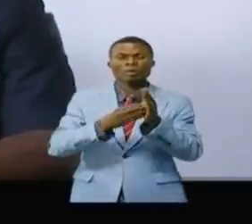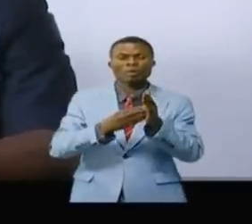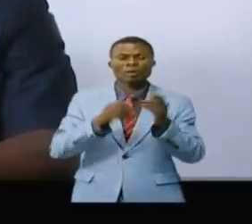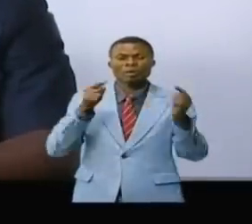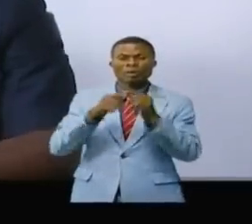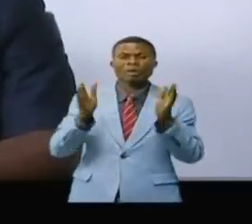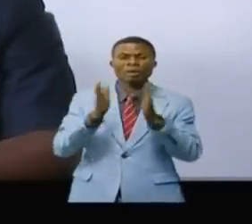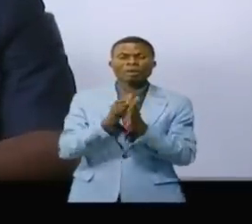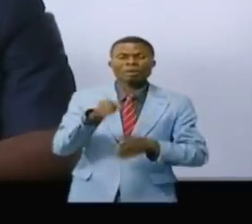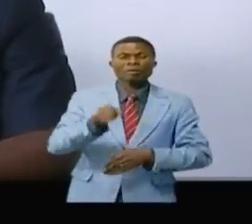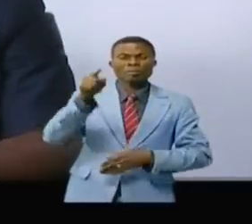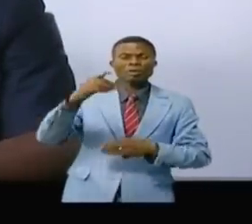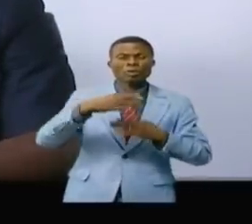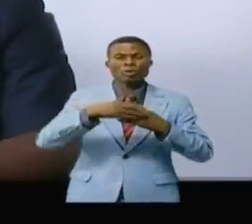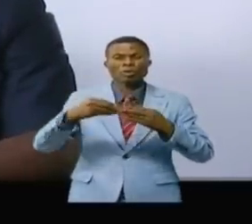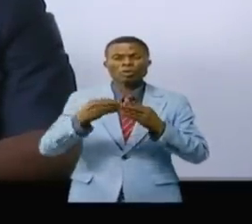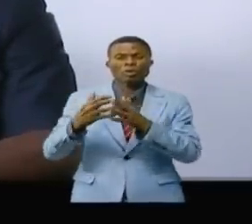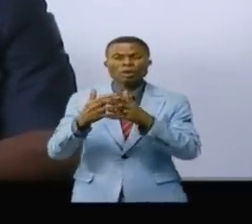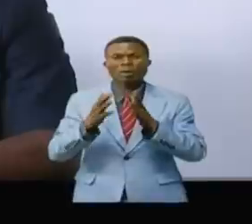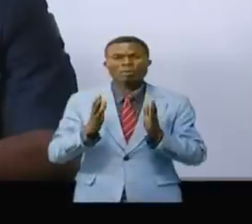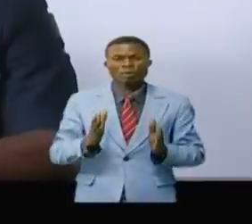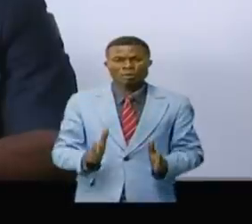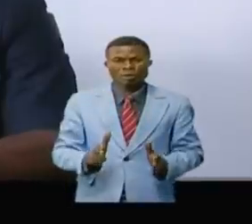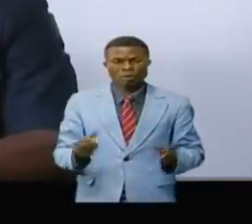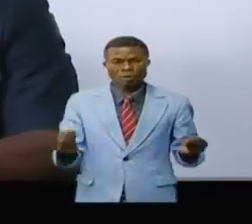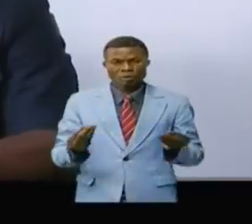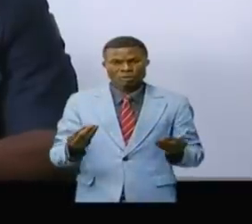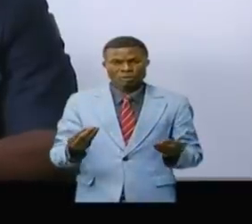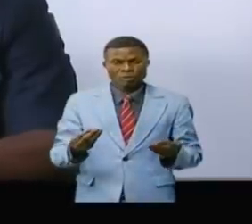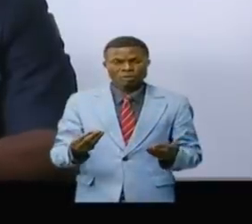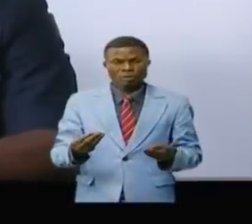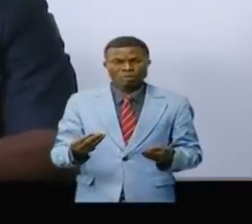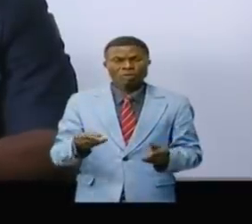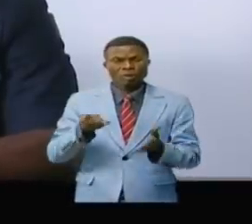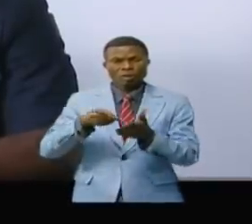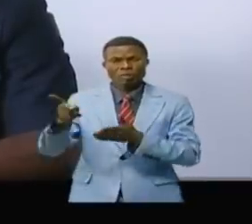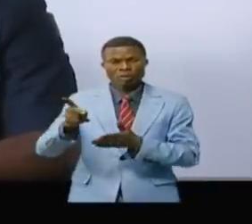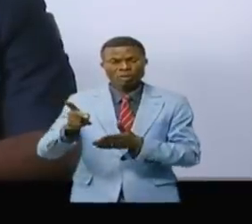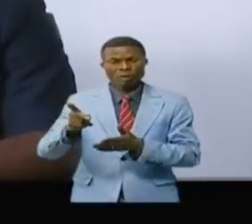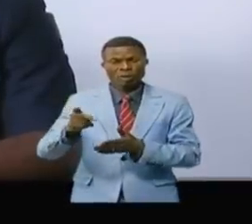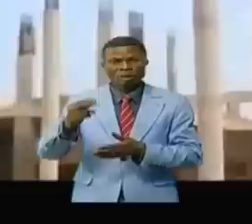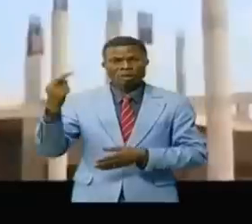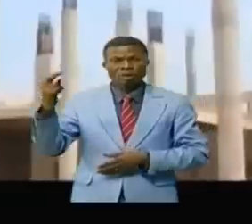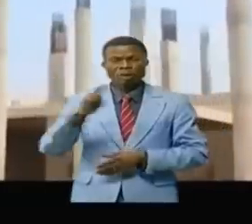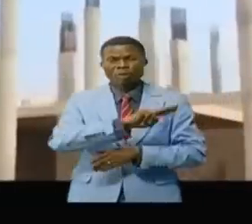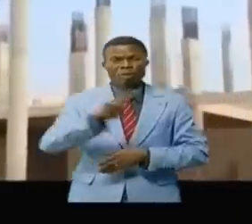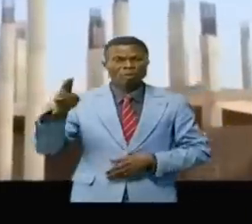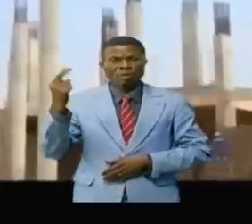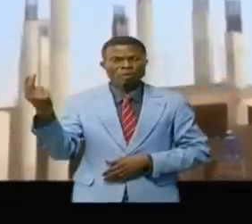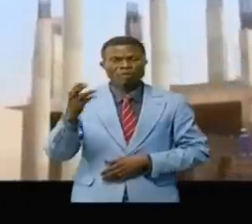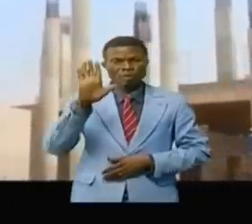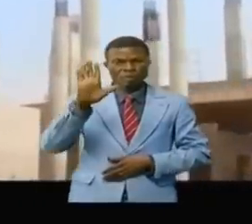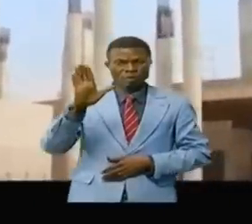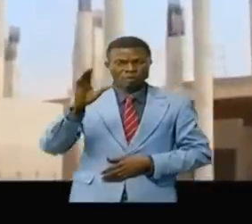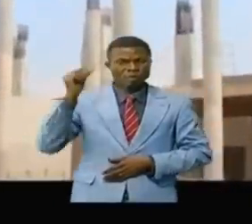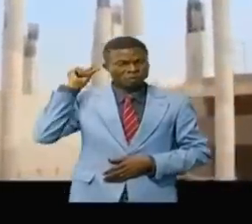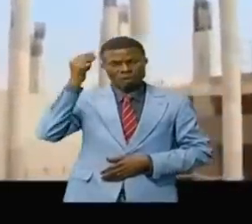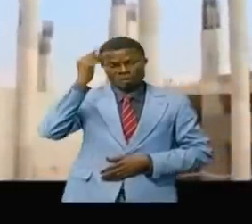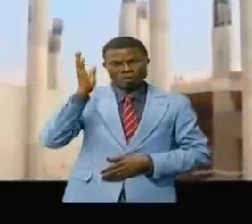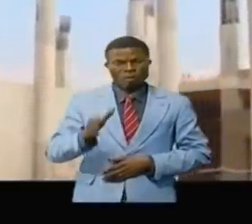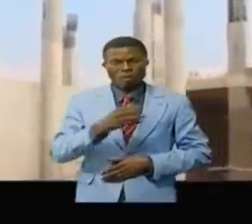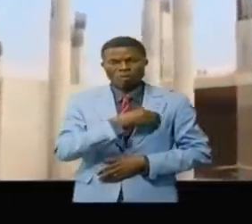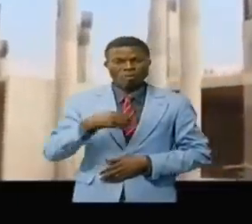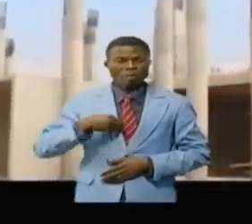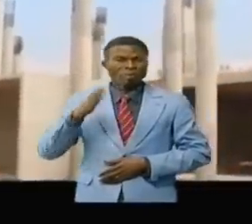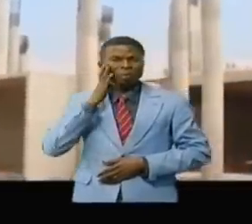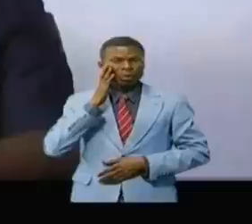10 millions de dollars pour que ça soit apuré en 2025. La gouverneure Marie-Thérèse